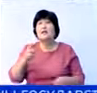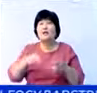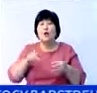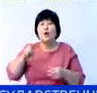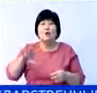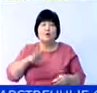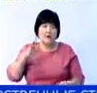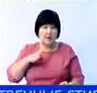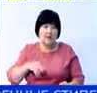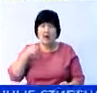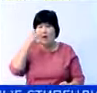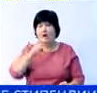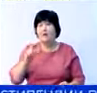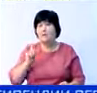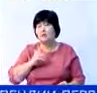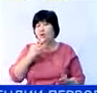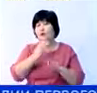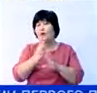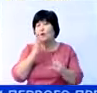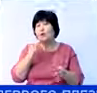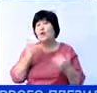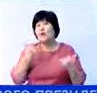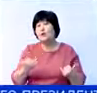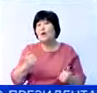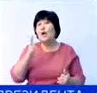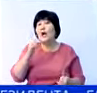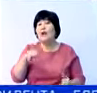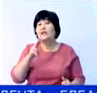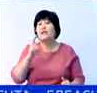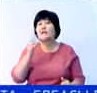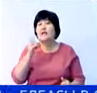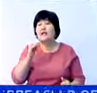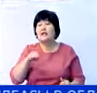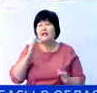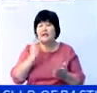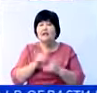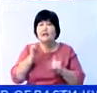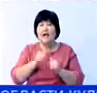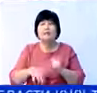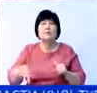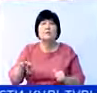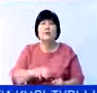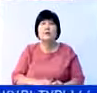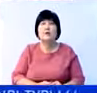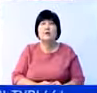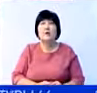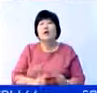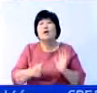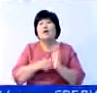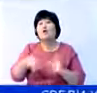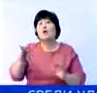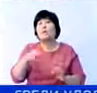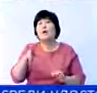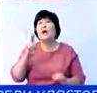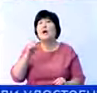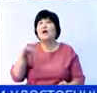были вынуждены годами ждать своей очереди. Сегодня кардиоцентры есть в каждом регионе. 6 декабря открылся кардиологический